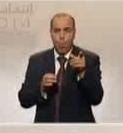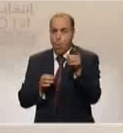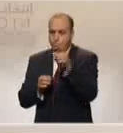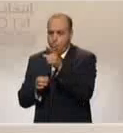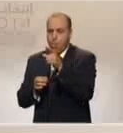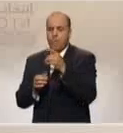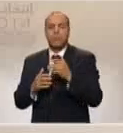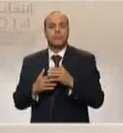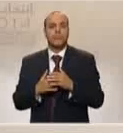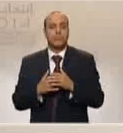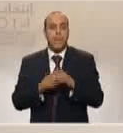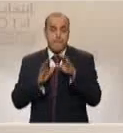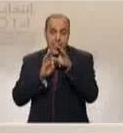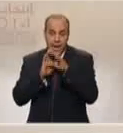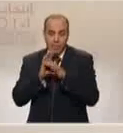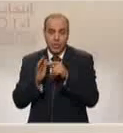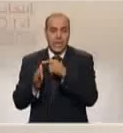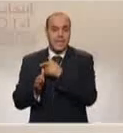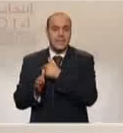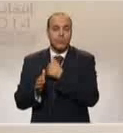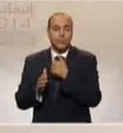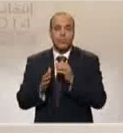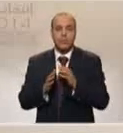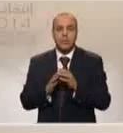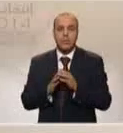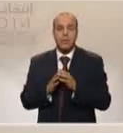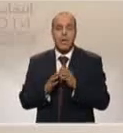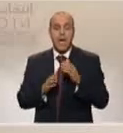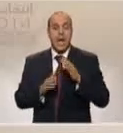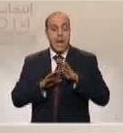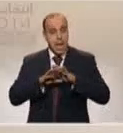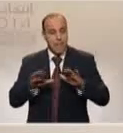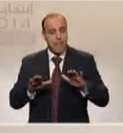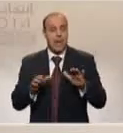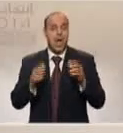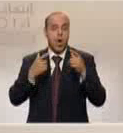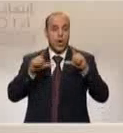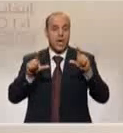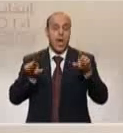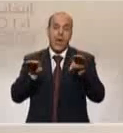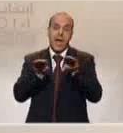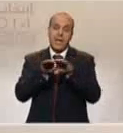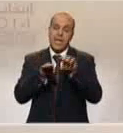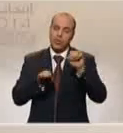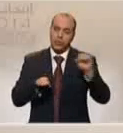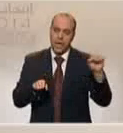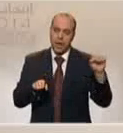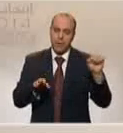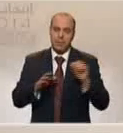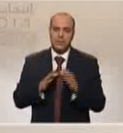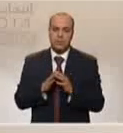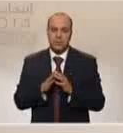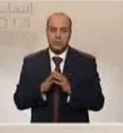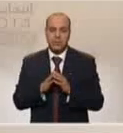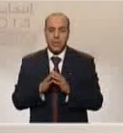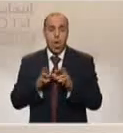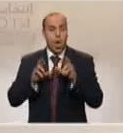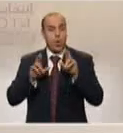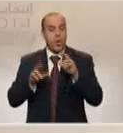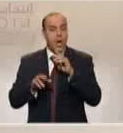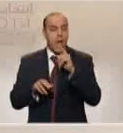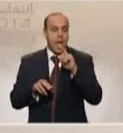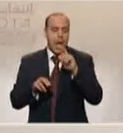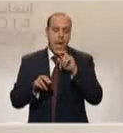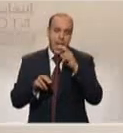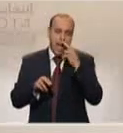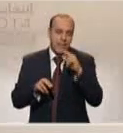واشواق برنامج اسمه الامن الحريه العداله الاجتماعيه بعنوان الامن وفي